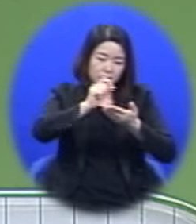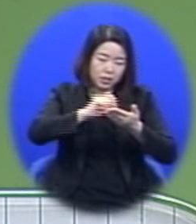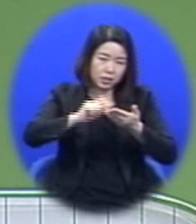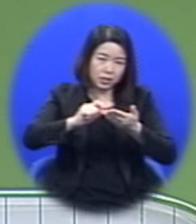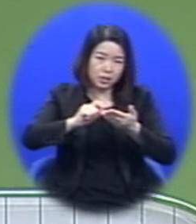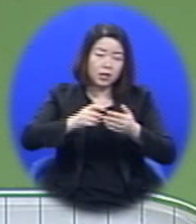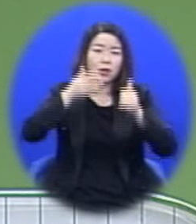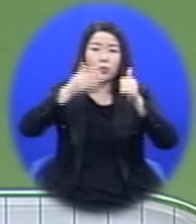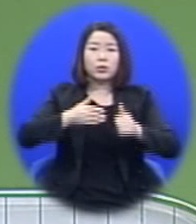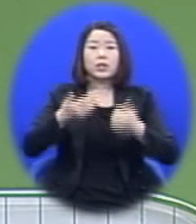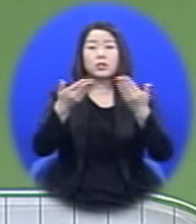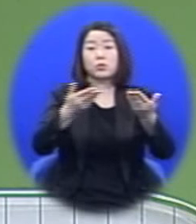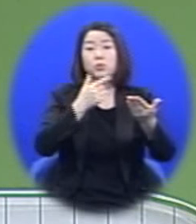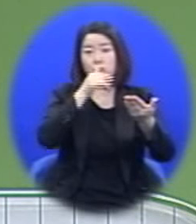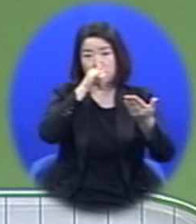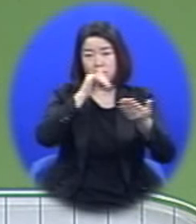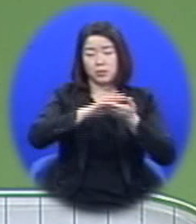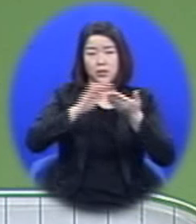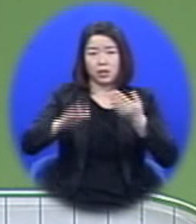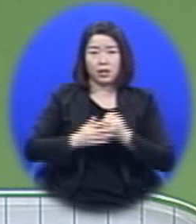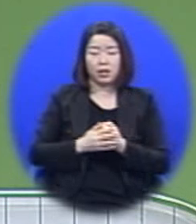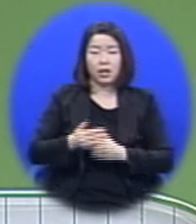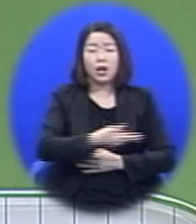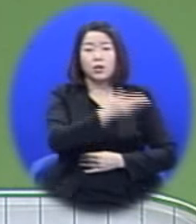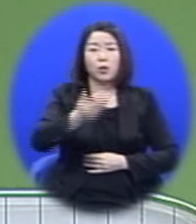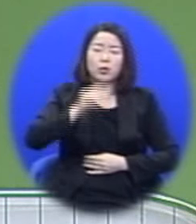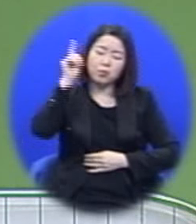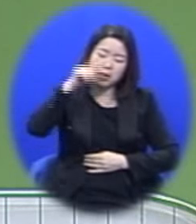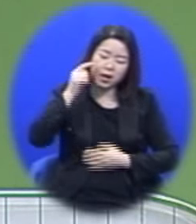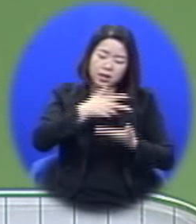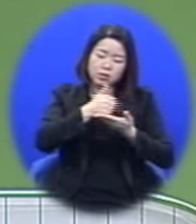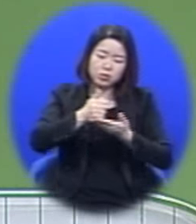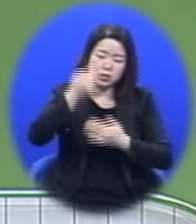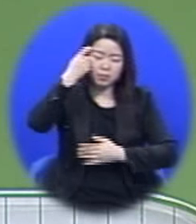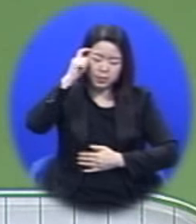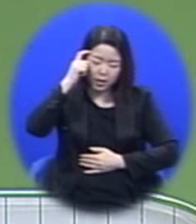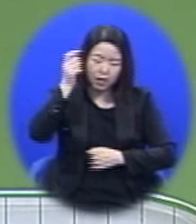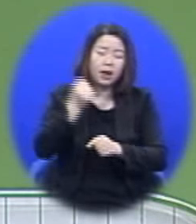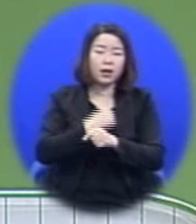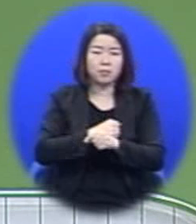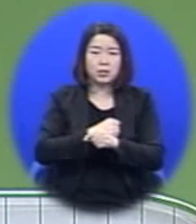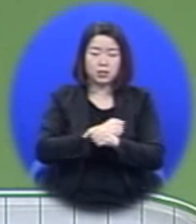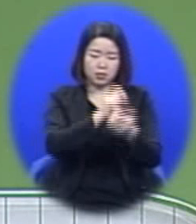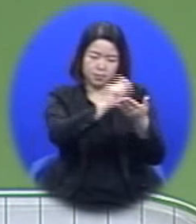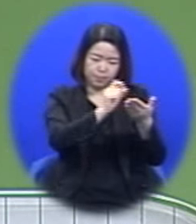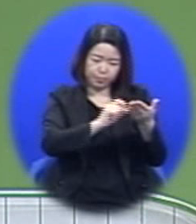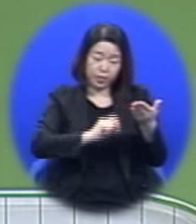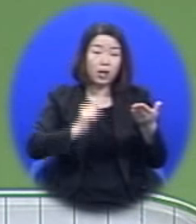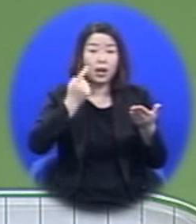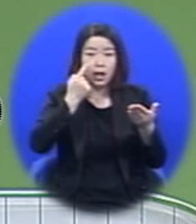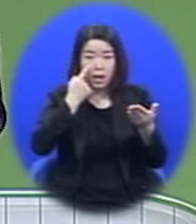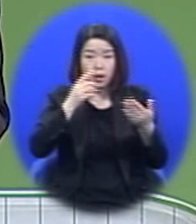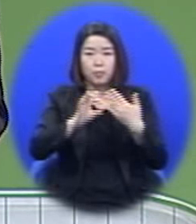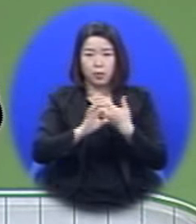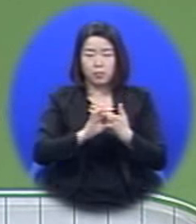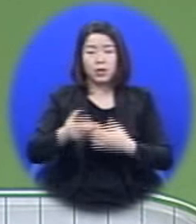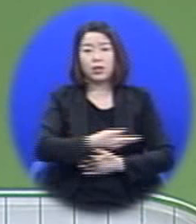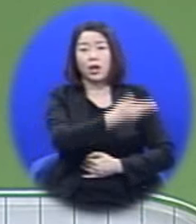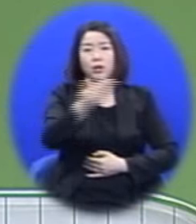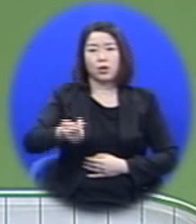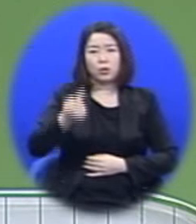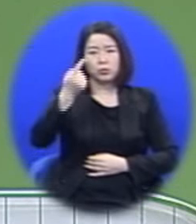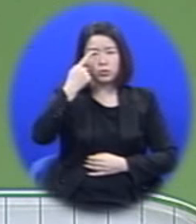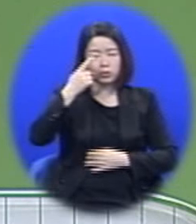권해드리는 거예요. 여러분, 매일 주님을 생각하면서 한번 기록을 해보시면 여러분의 눈으로